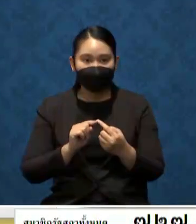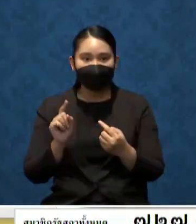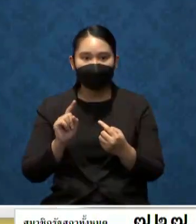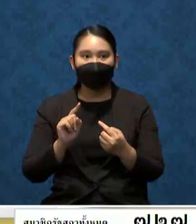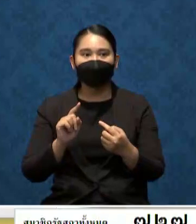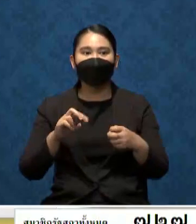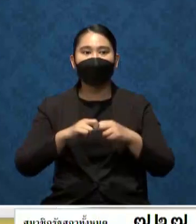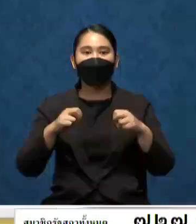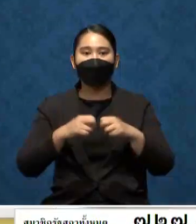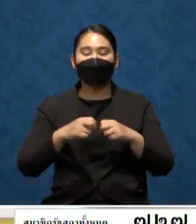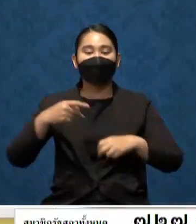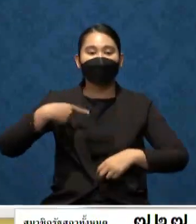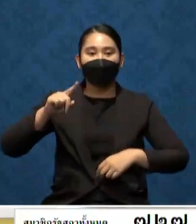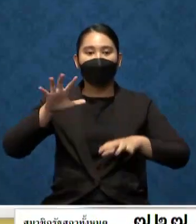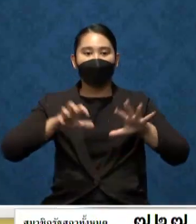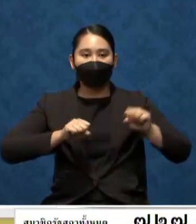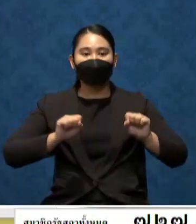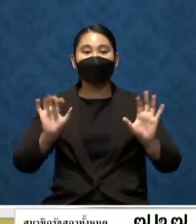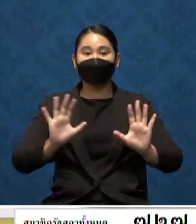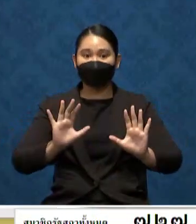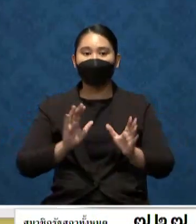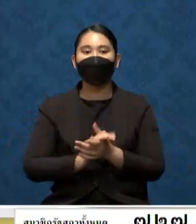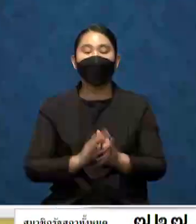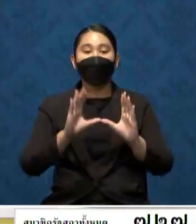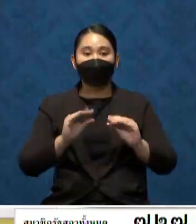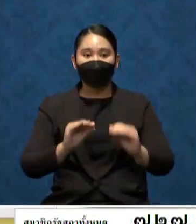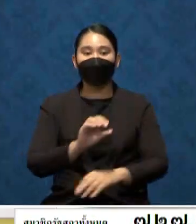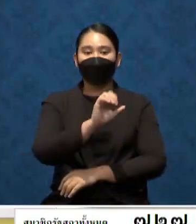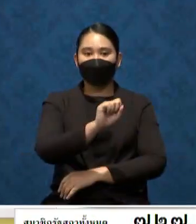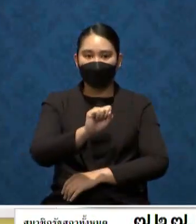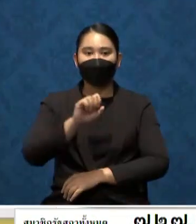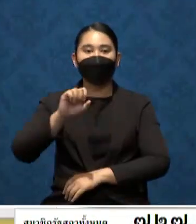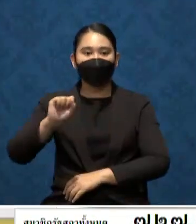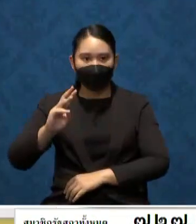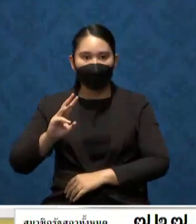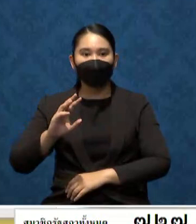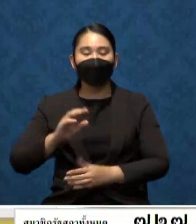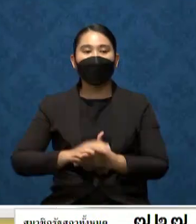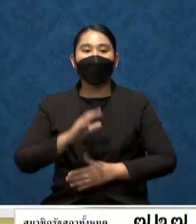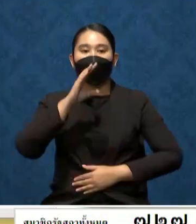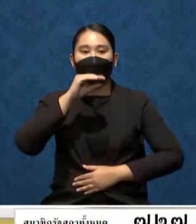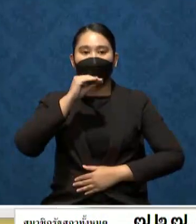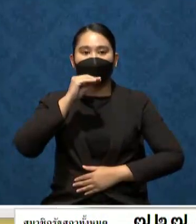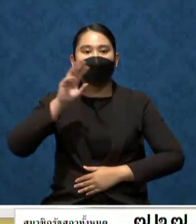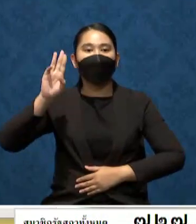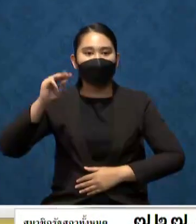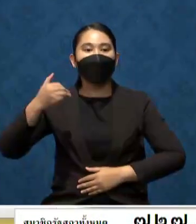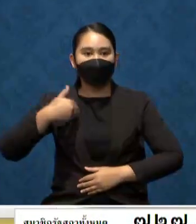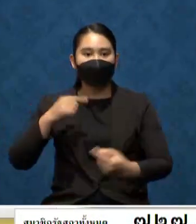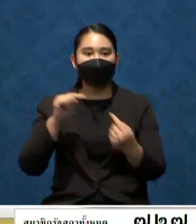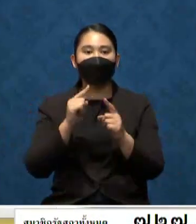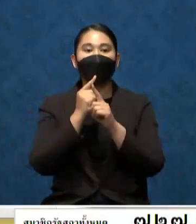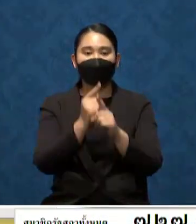การขัดกันแห่งผลประโยชน์แล้วก็ทั้งสองสภาก็ได้มีการปฏิญาณก่อนเข้ารับหน้าที่ตามม